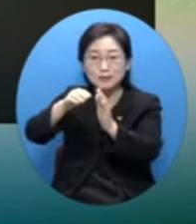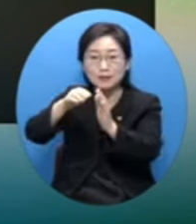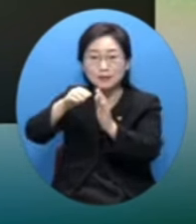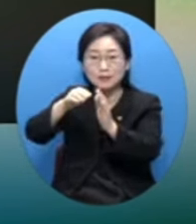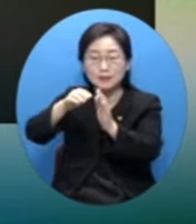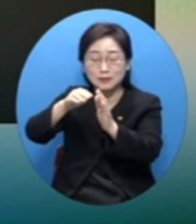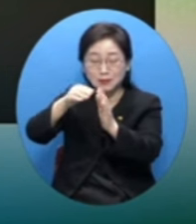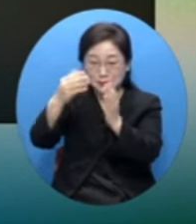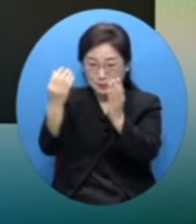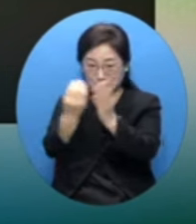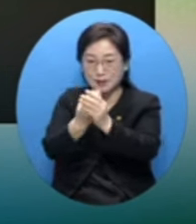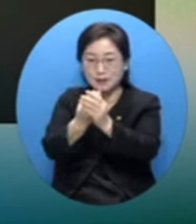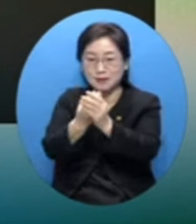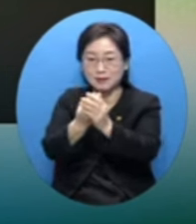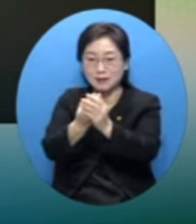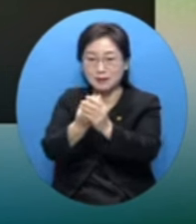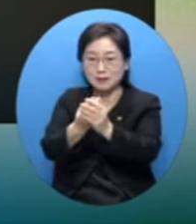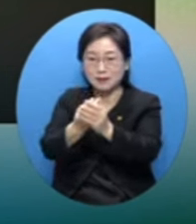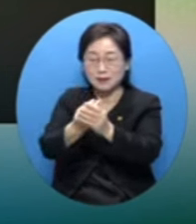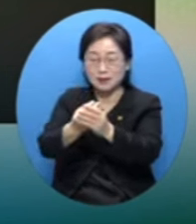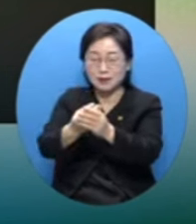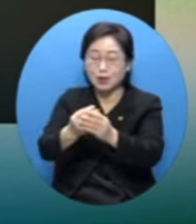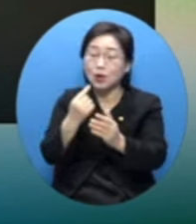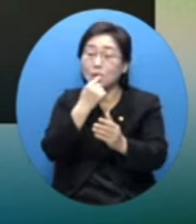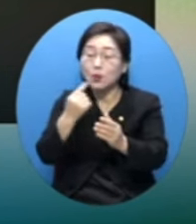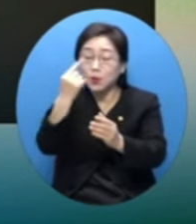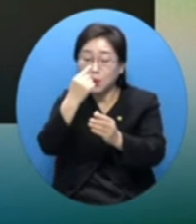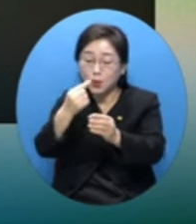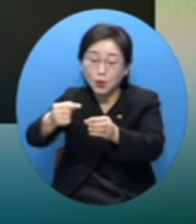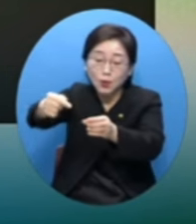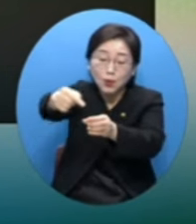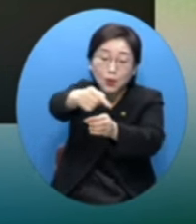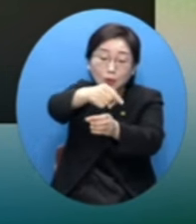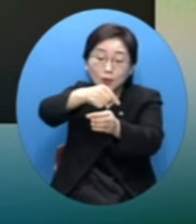옥합이 다 차면 초로 완전히 밀봉하고